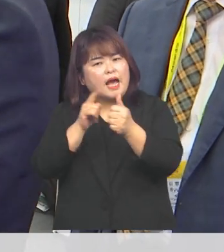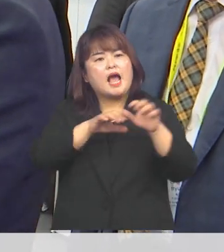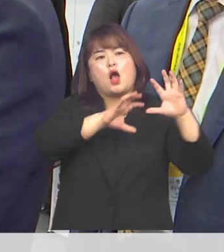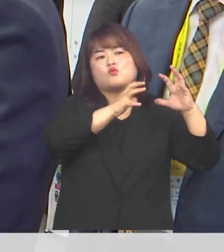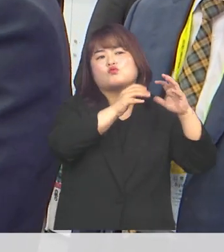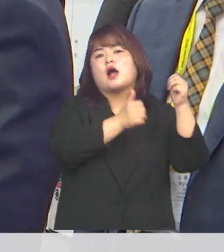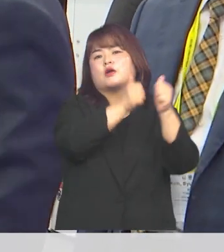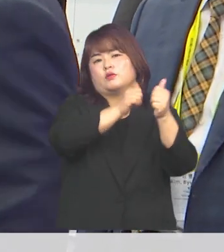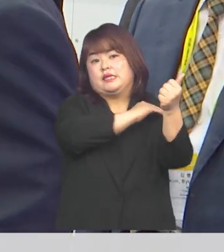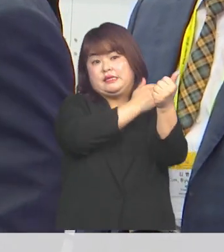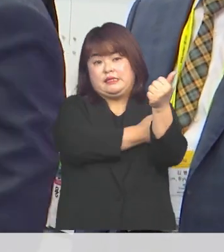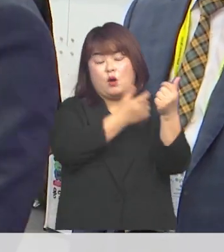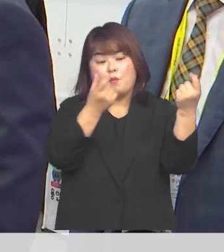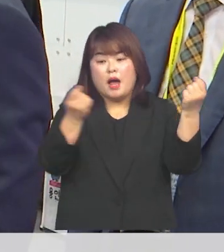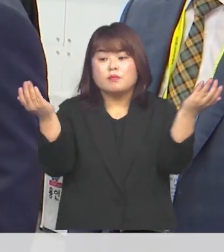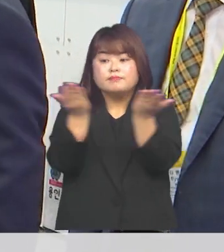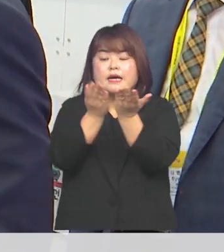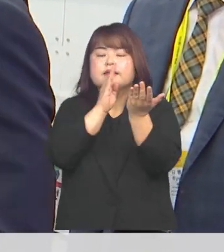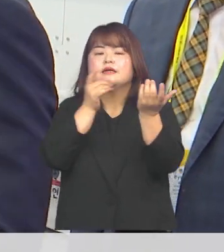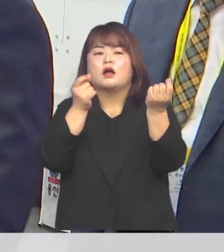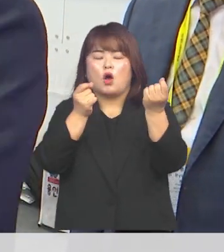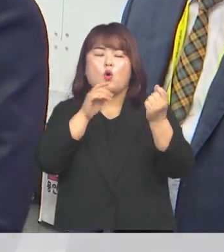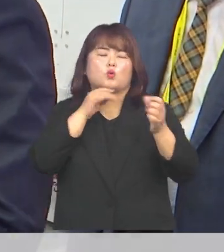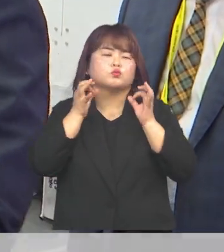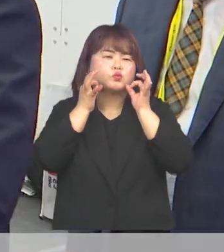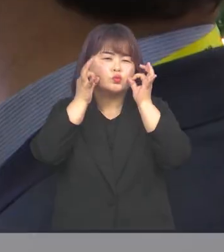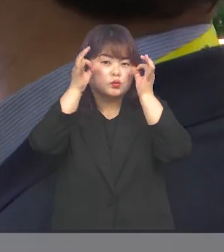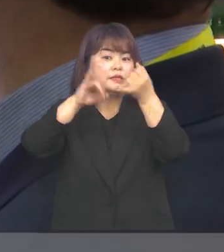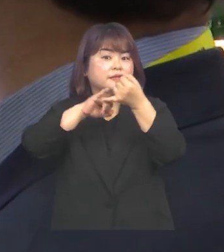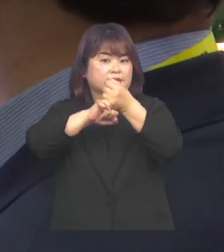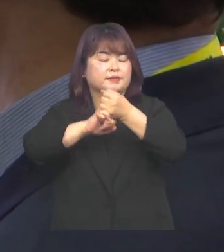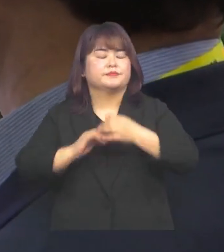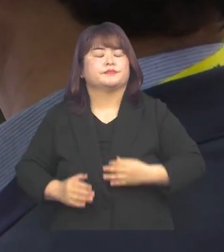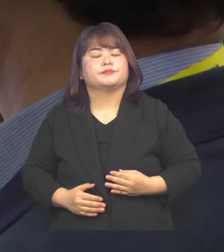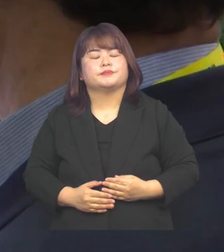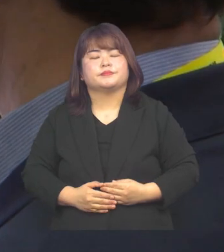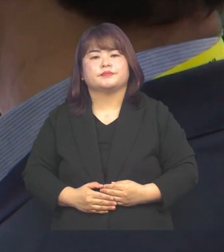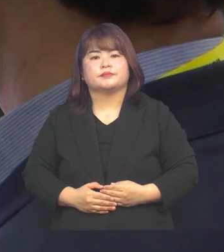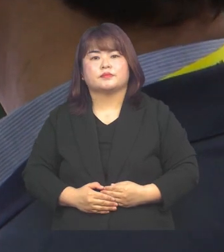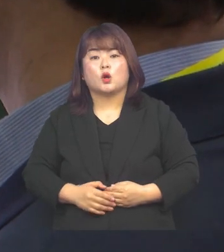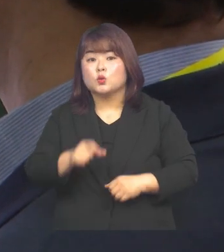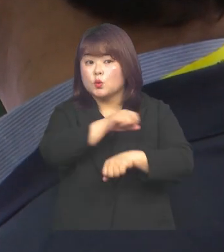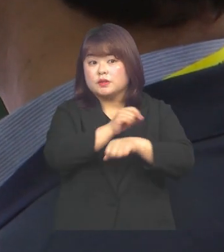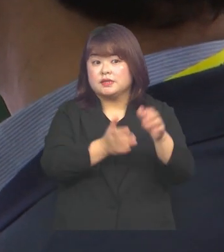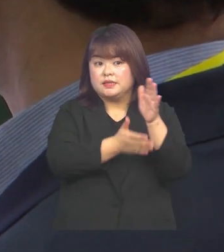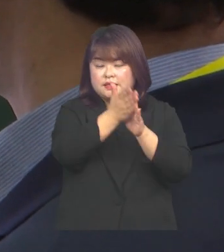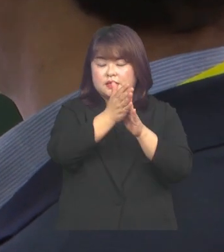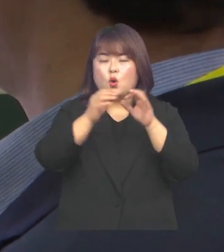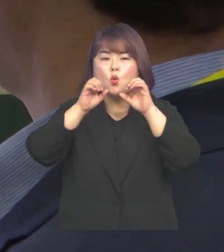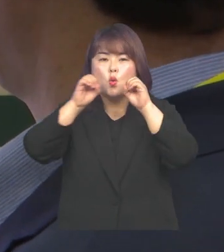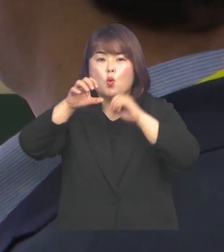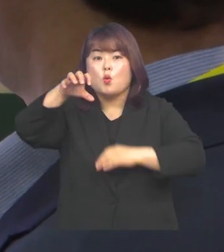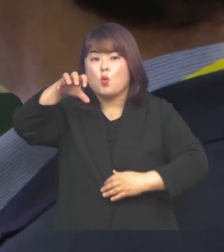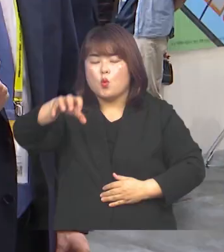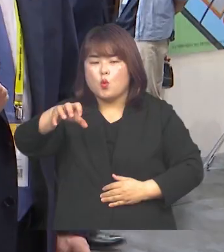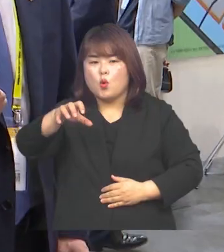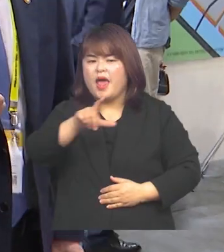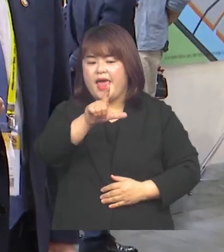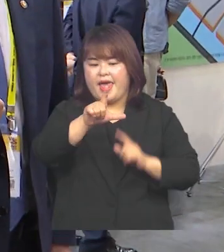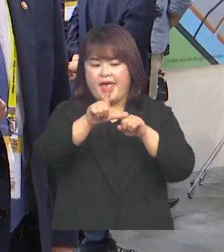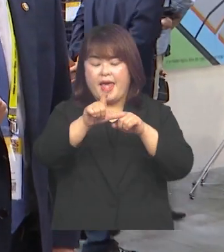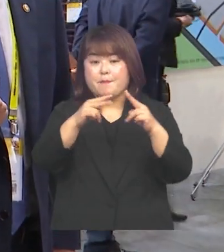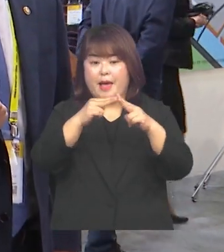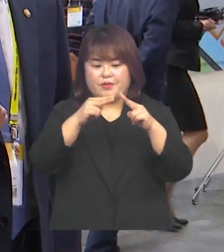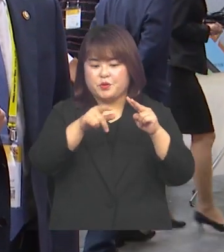경쟁력과 직결되는 일이므로 국토교통부도 최선을 다하겠다고 답하였습니다. 용인특례시 홍보관에서는 L자형